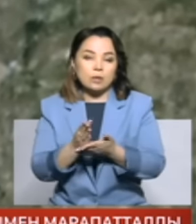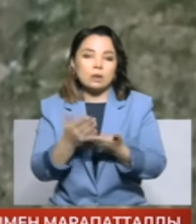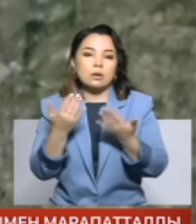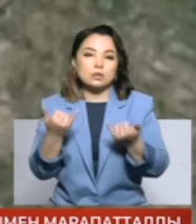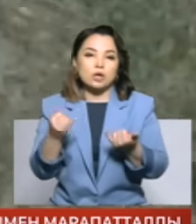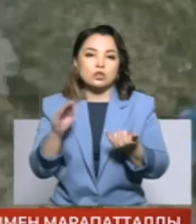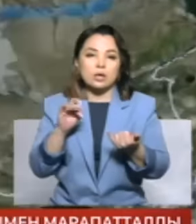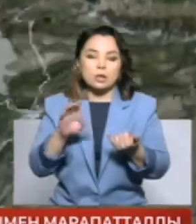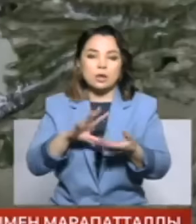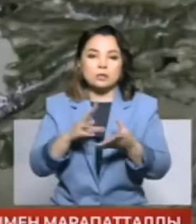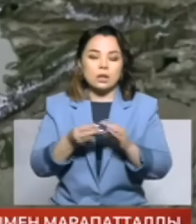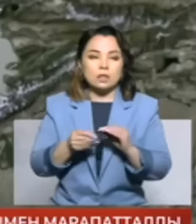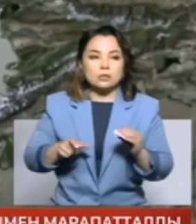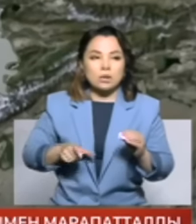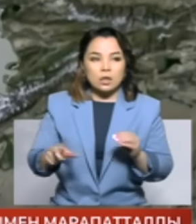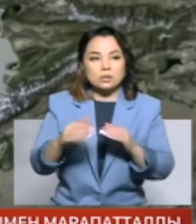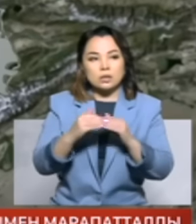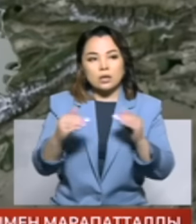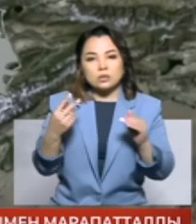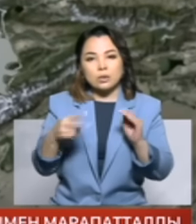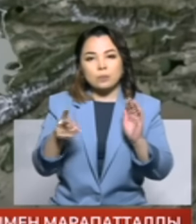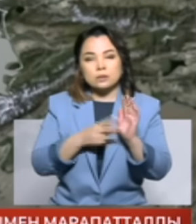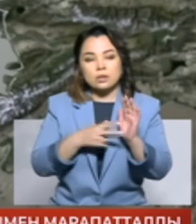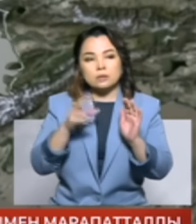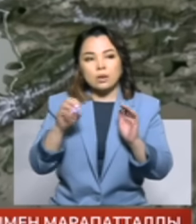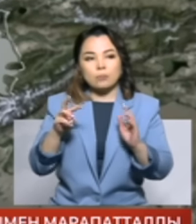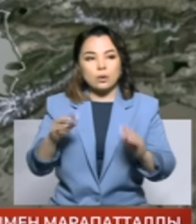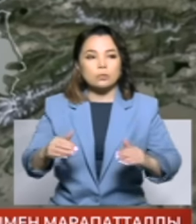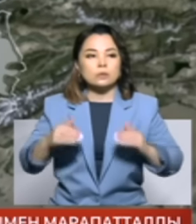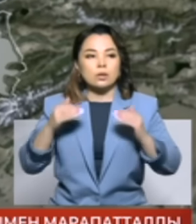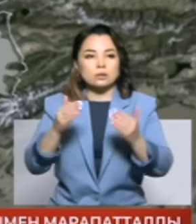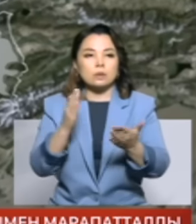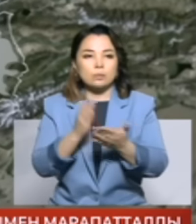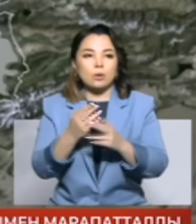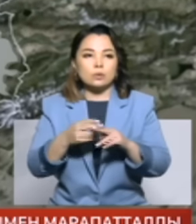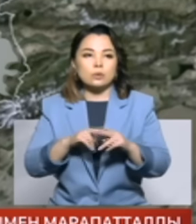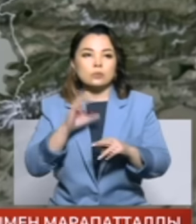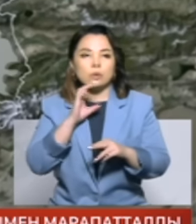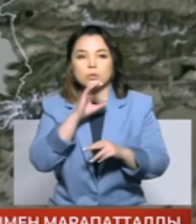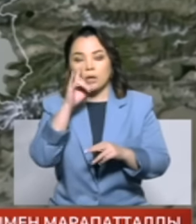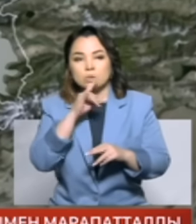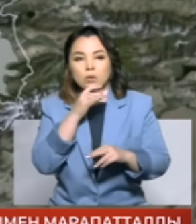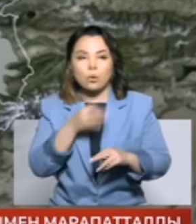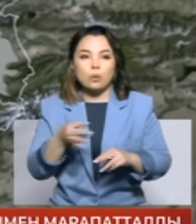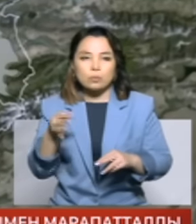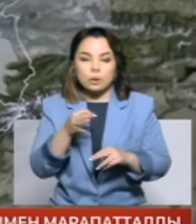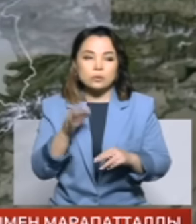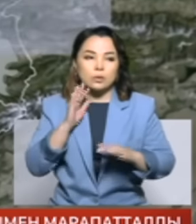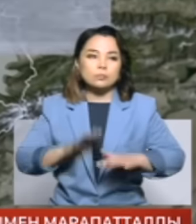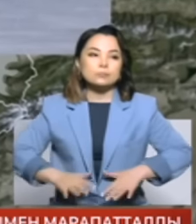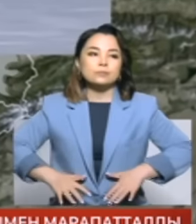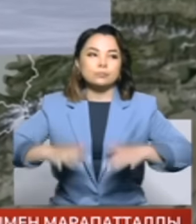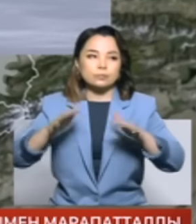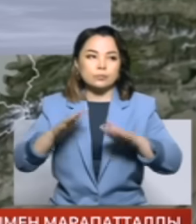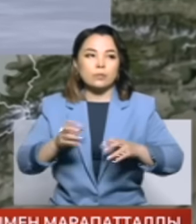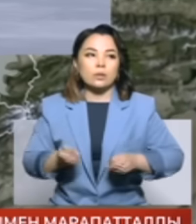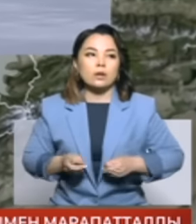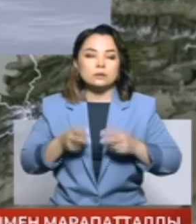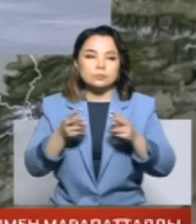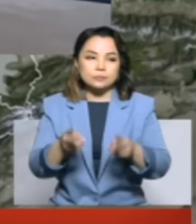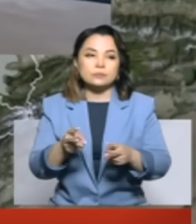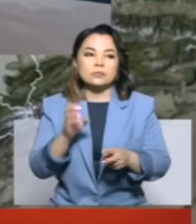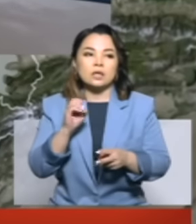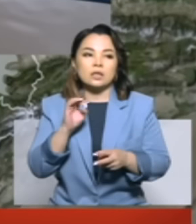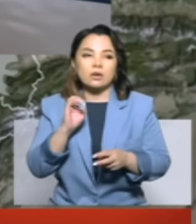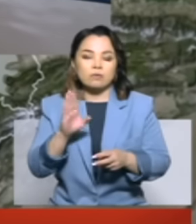мекендегі жайықтың деңгейі күн сайын 28 сантиметрге көтеріліп жатыр. Солтүстік Қазақстан облысында топан судан төнген қауіп